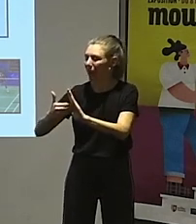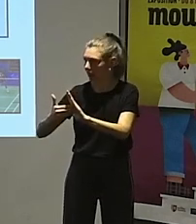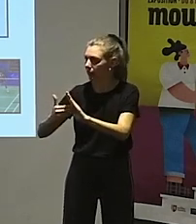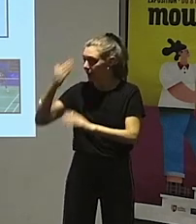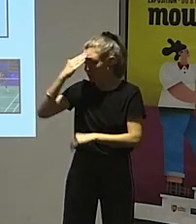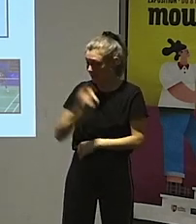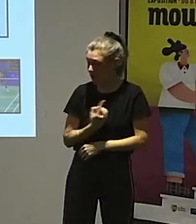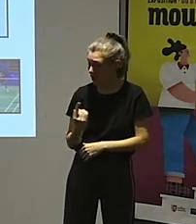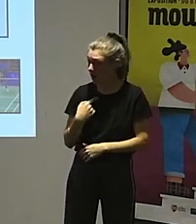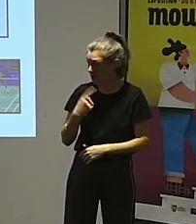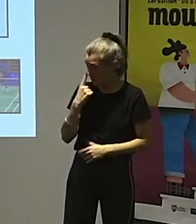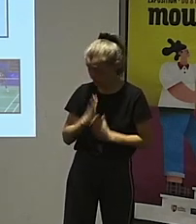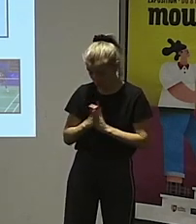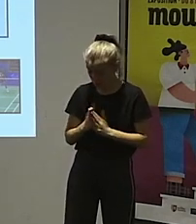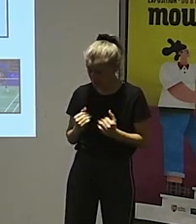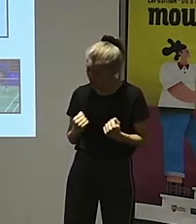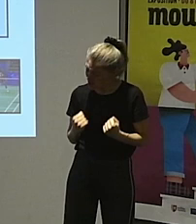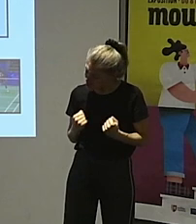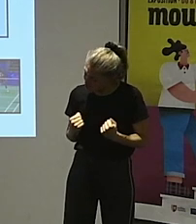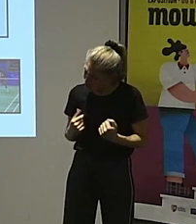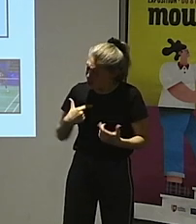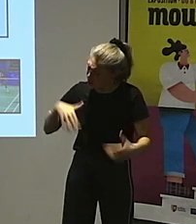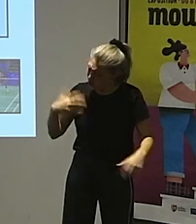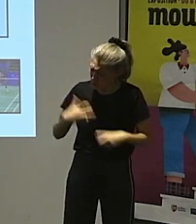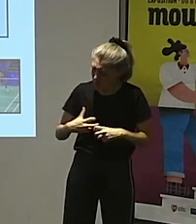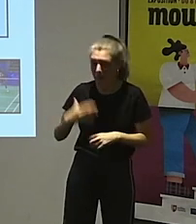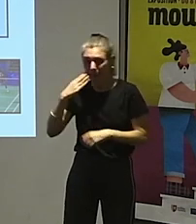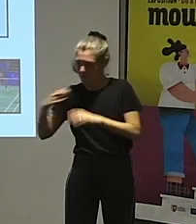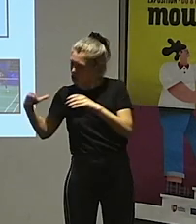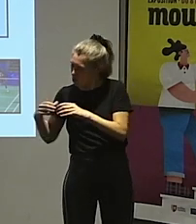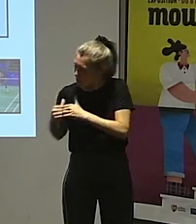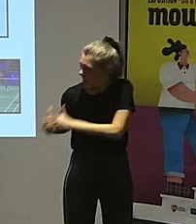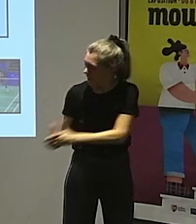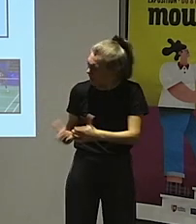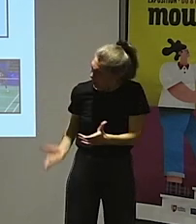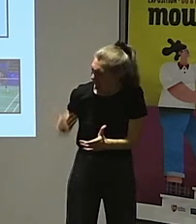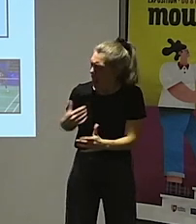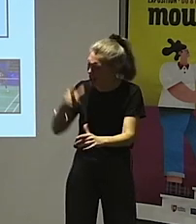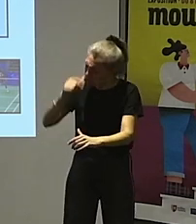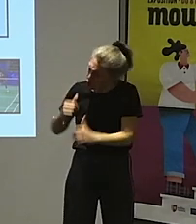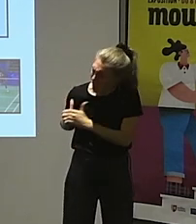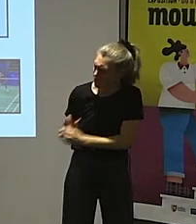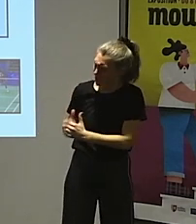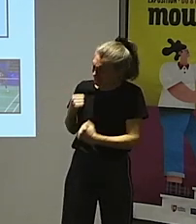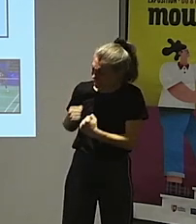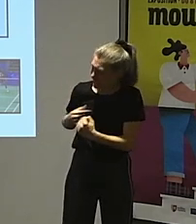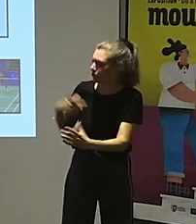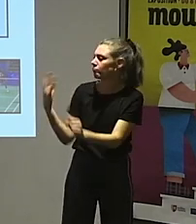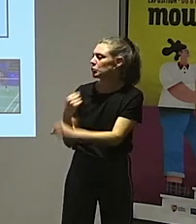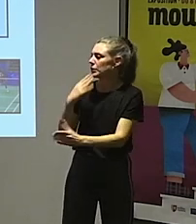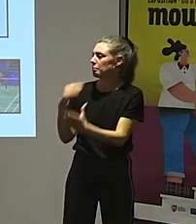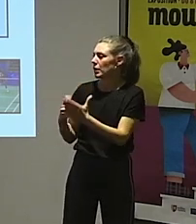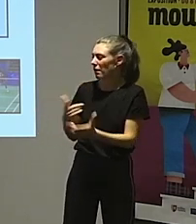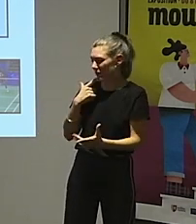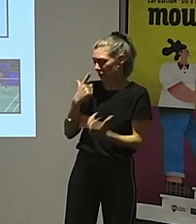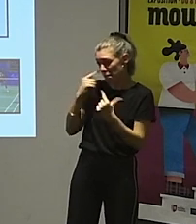parvient mieux que si on devait le faire tout seul. On dit souvent qu'à plusieurs, on est plus fort. Et moi, c'est ce que je vois, en tout cas, dans mon club, en l'occurrence. On a tout